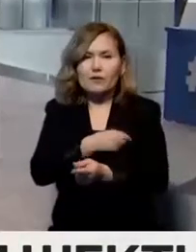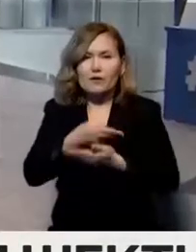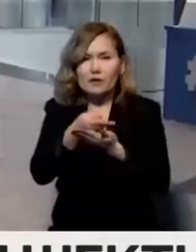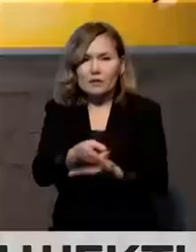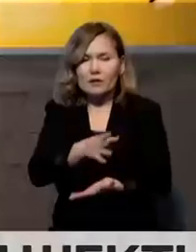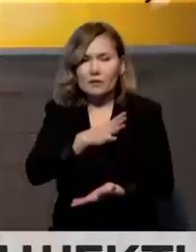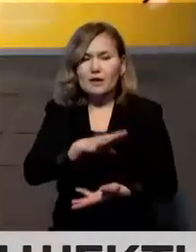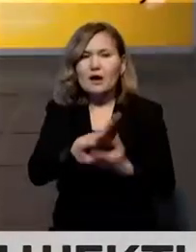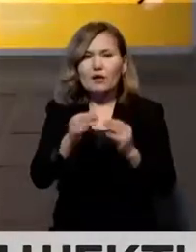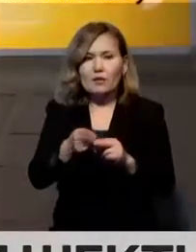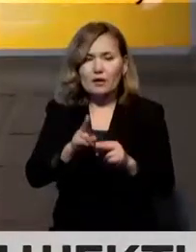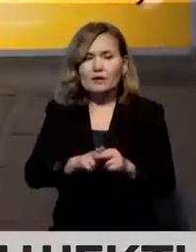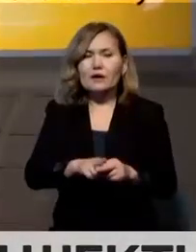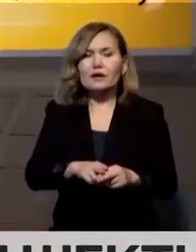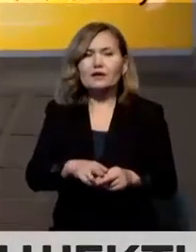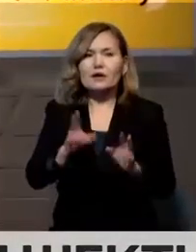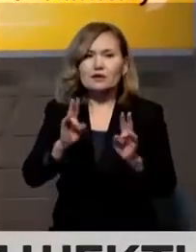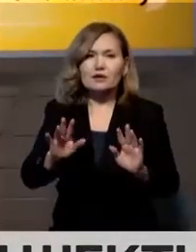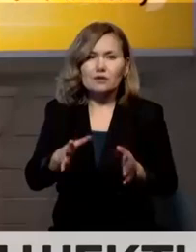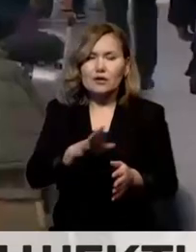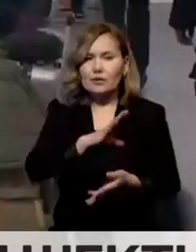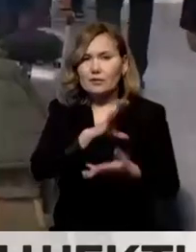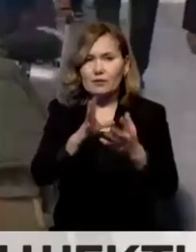орын алған жағдайға өкінеді және рейс